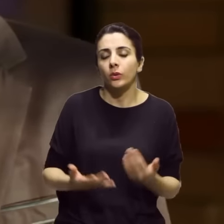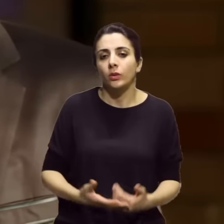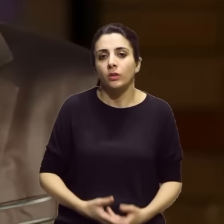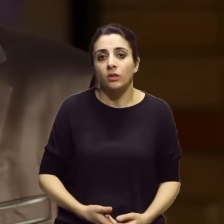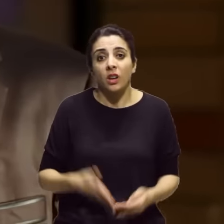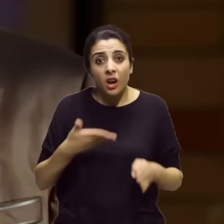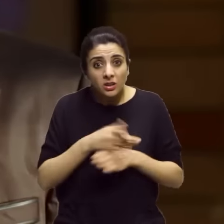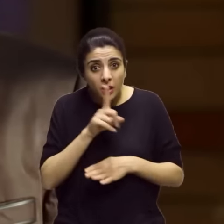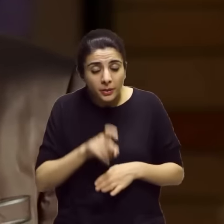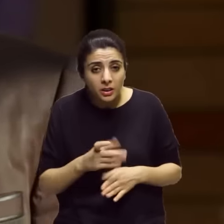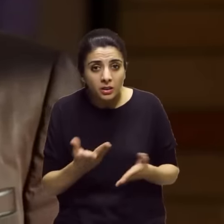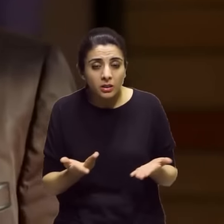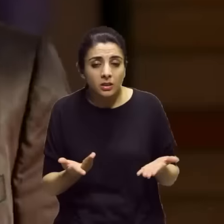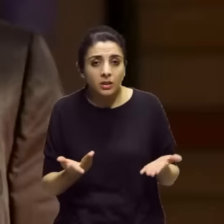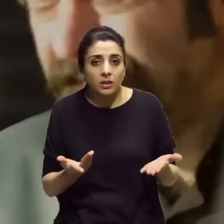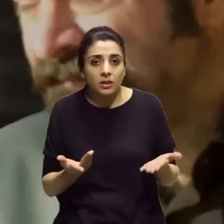Hadi canım.